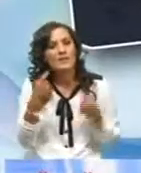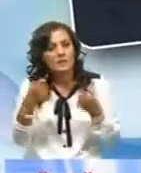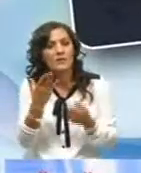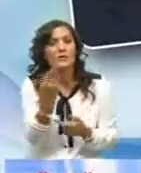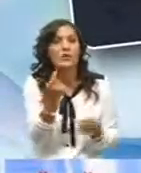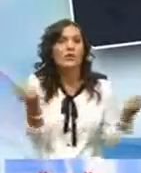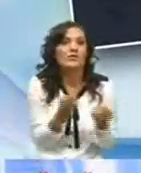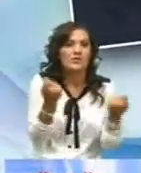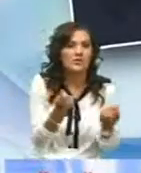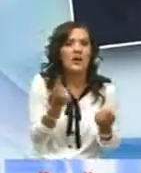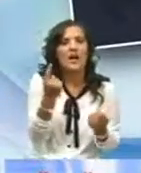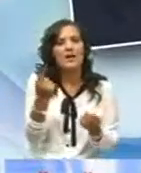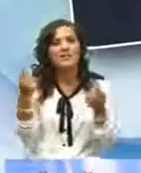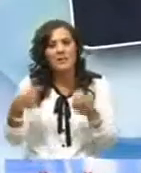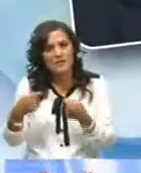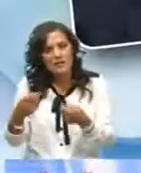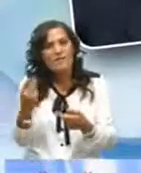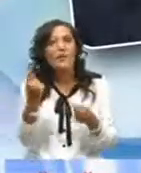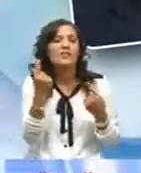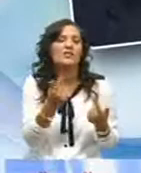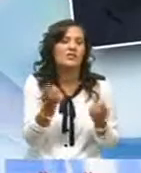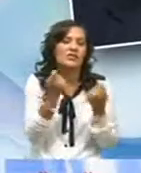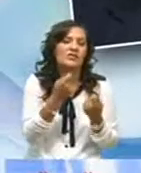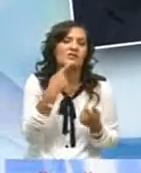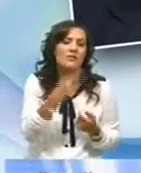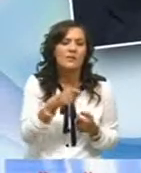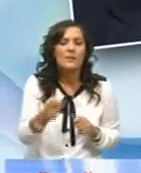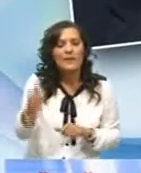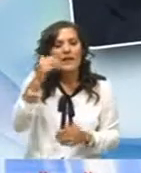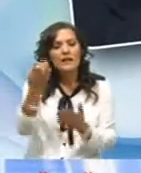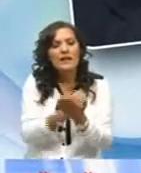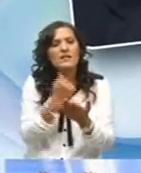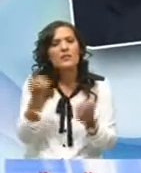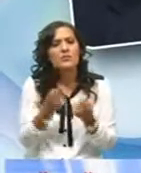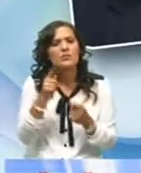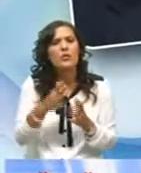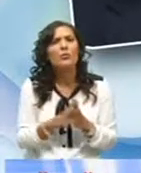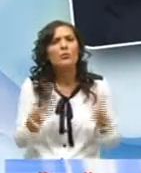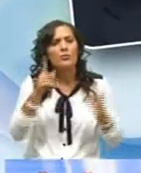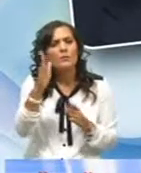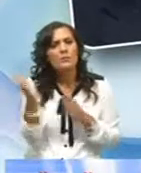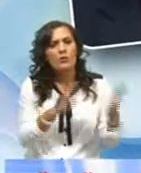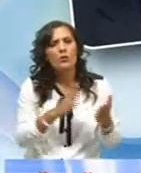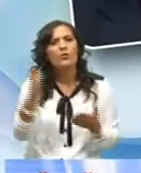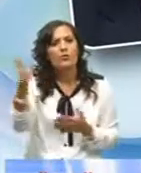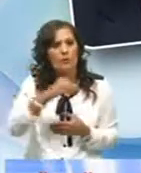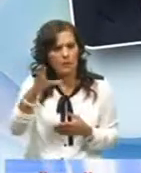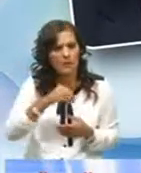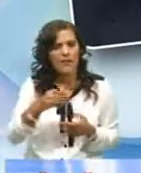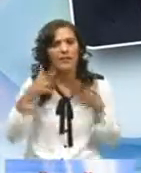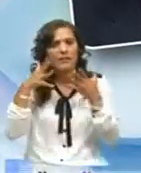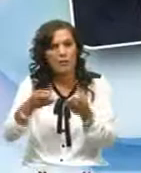masraf çok iş azması az masraf çok iyi Peki bu geri kazandırma işi de tabi işin çok büyük bir boyut Öyle değil mi topları